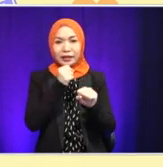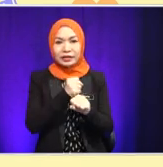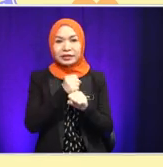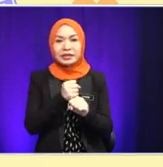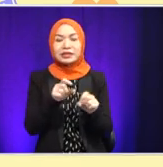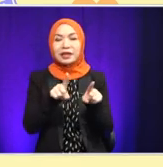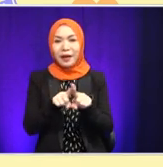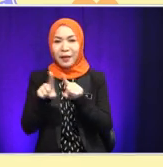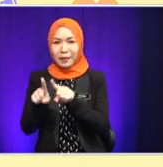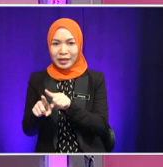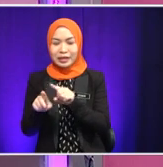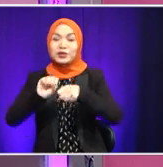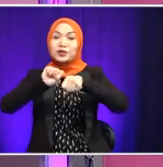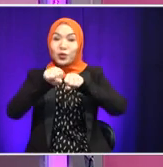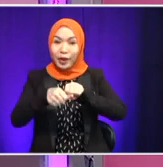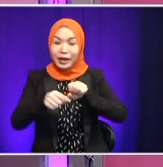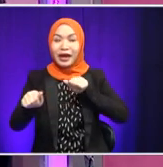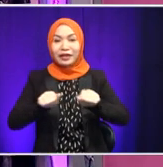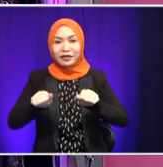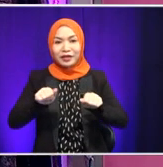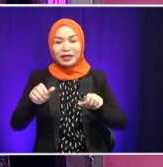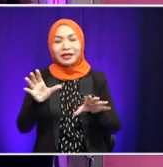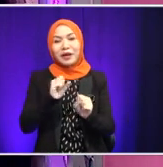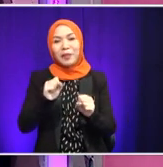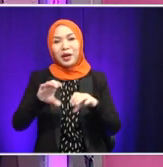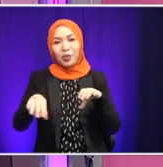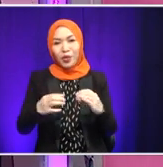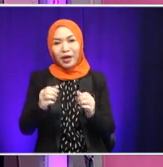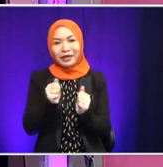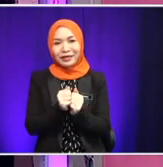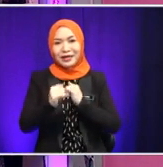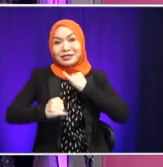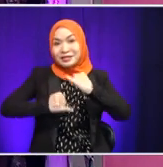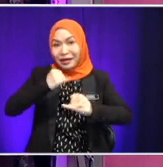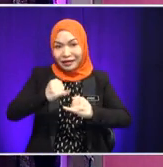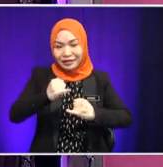dapat dilaksanakan dengan jayanya ya oke bagus